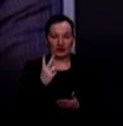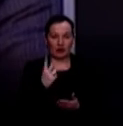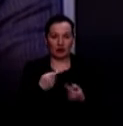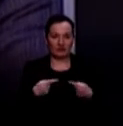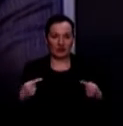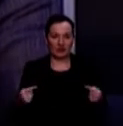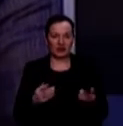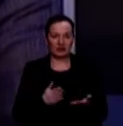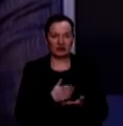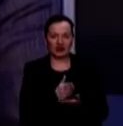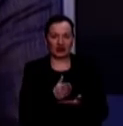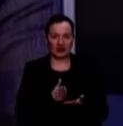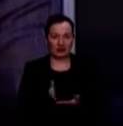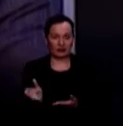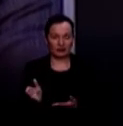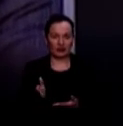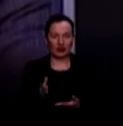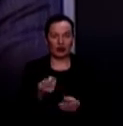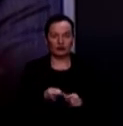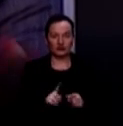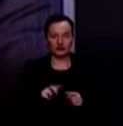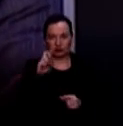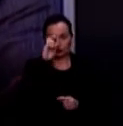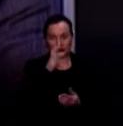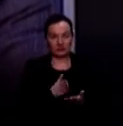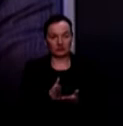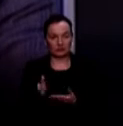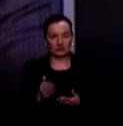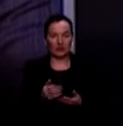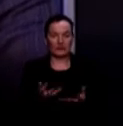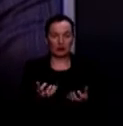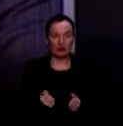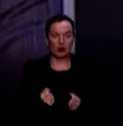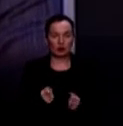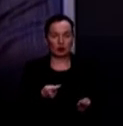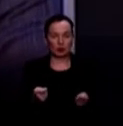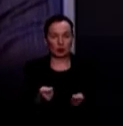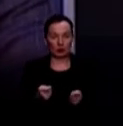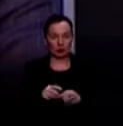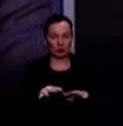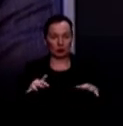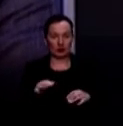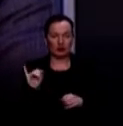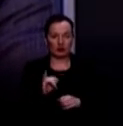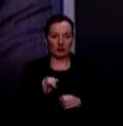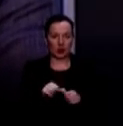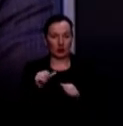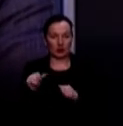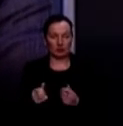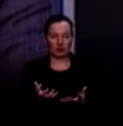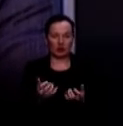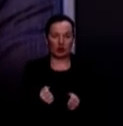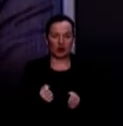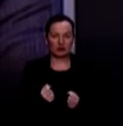стратегія державна стратегія регіонального розвитку, яка приймається урядом, і окремо приймається областю. І ми